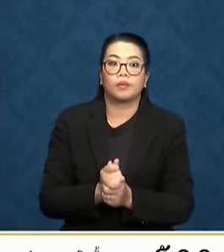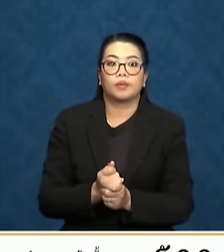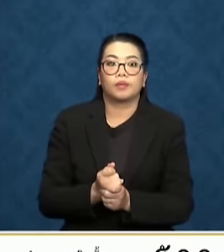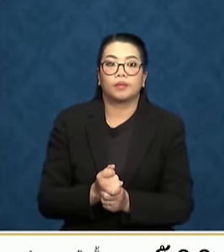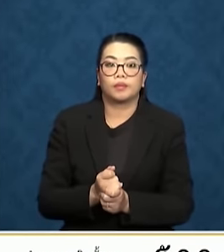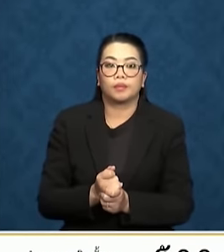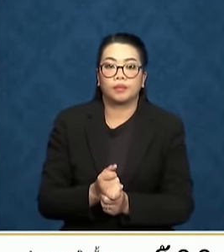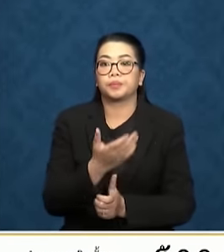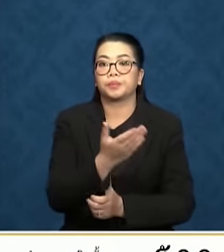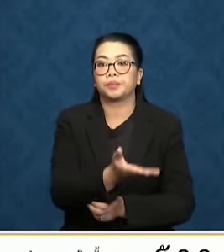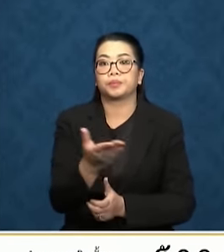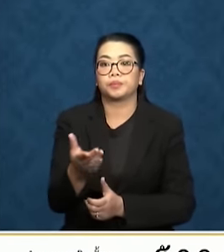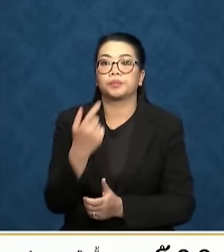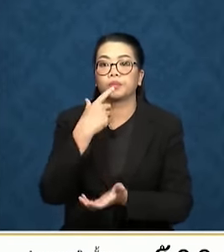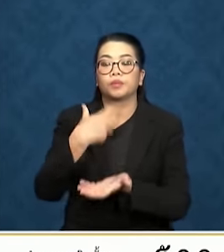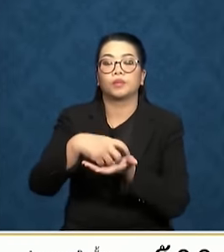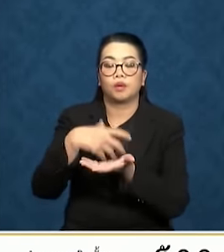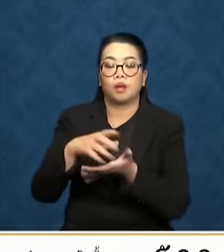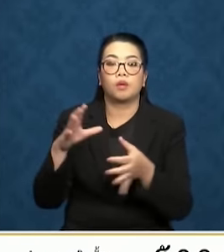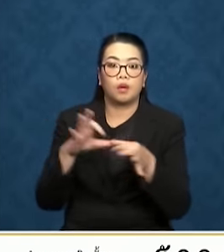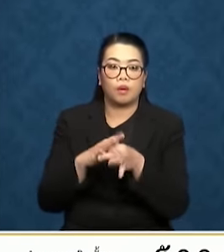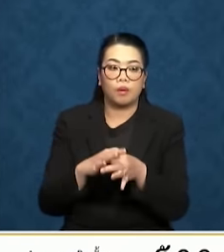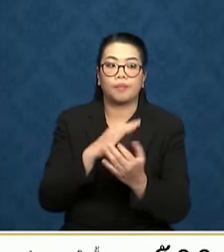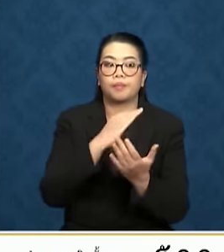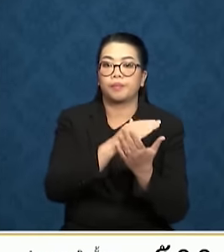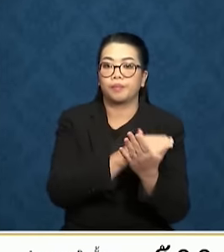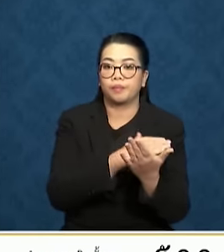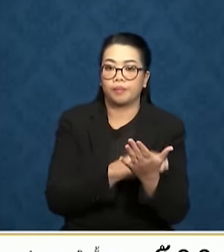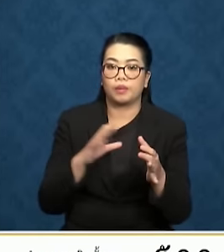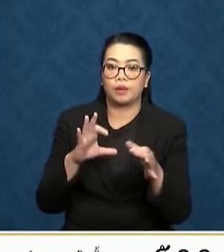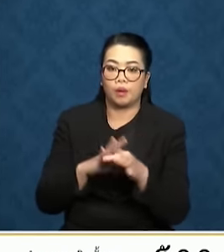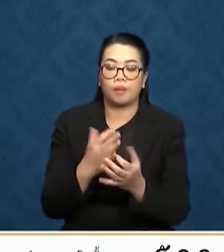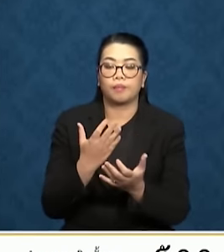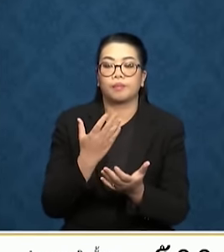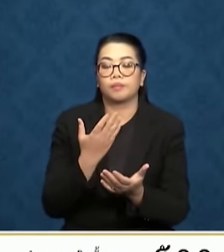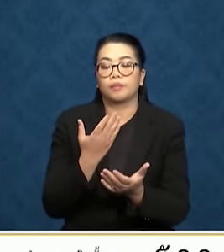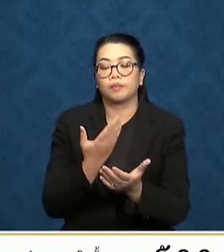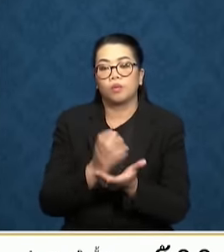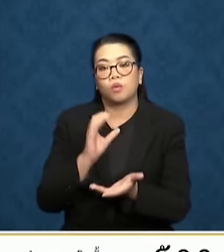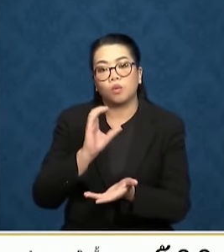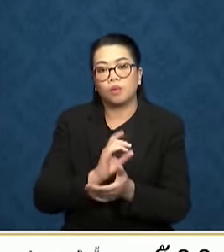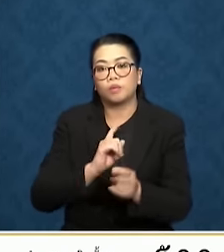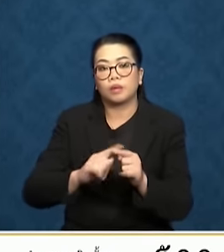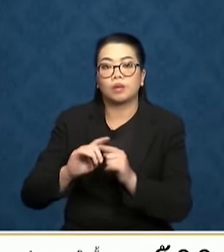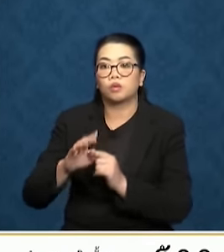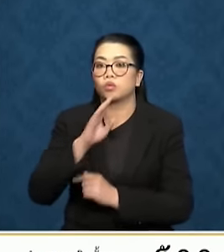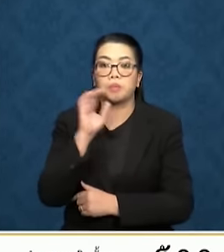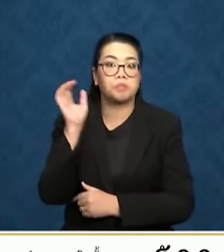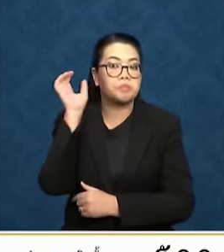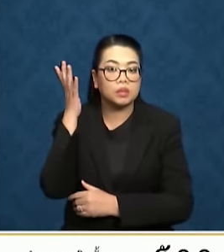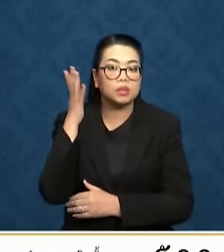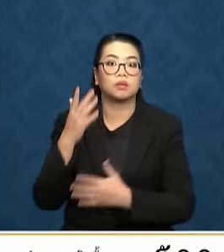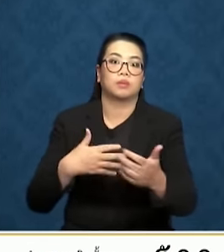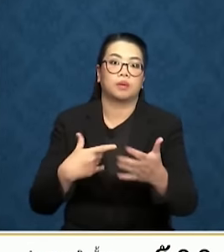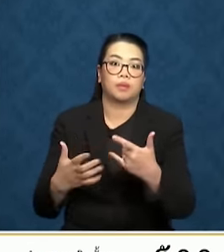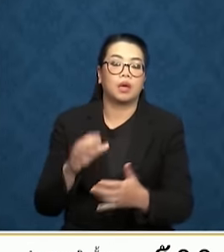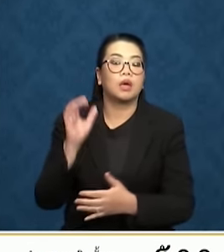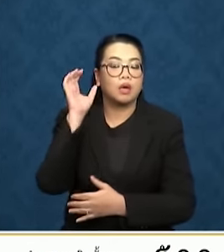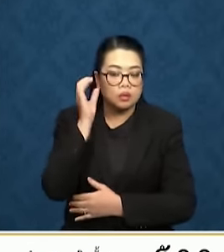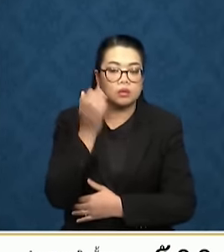ณัฐพงษ์ทั้งคู่ก็ได้พูดเรื่องเกี่ยวกับกระบวนการไปแล้วอันนี้ถ้าเกิดรัฐบาลไม่เชื่อผมไม่เป็นไรครับก็เชื่อ